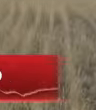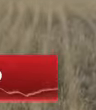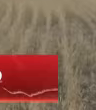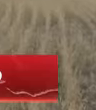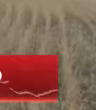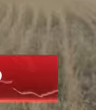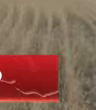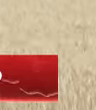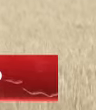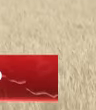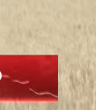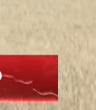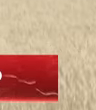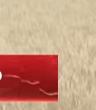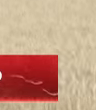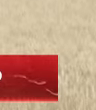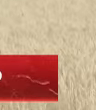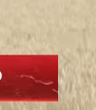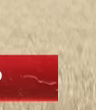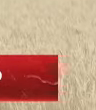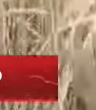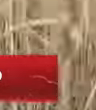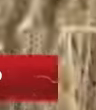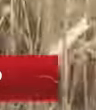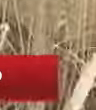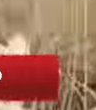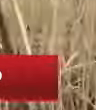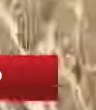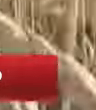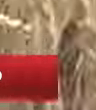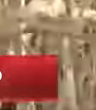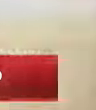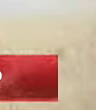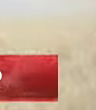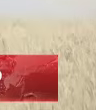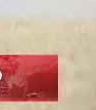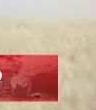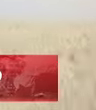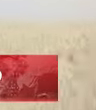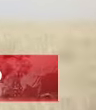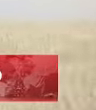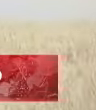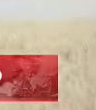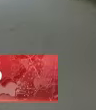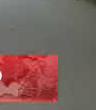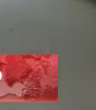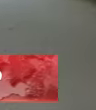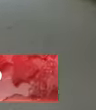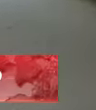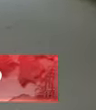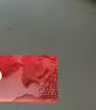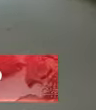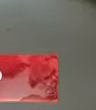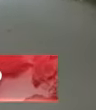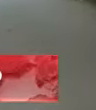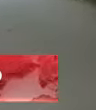Ақтөбе облысында толасы жауған жауынның кесірінен шаруалар шығынға батып отыр. Мыңдаған гектар бидай мен арпа жарамсыз болып қалған. Өңірде төтенше